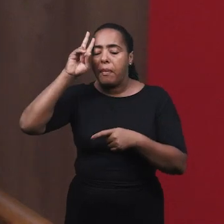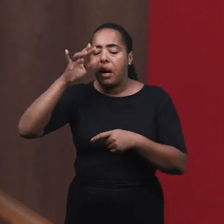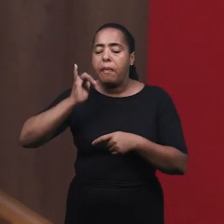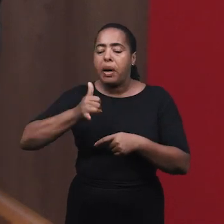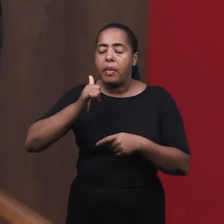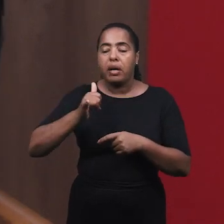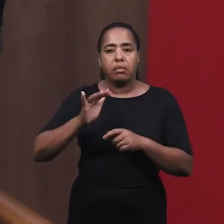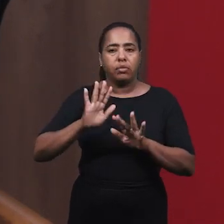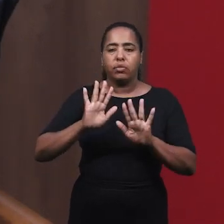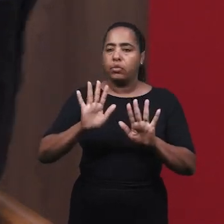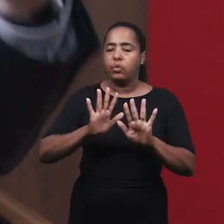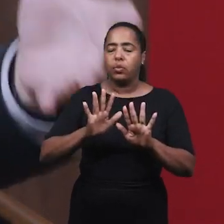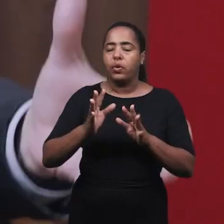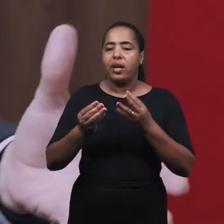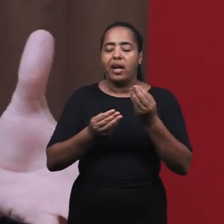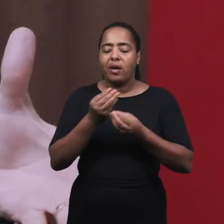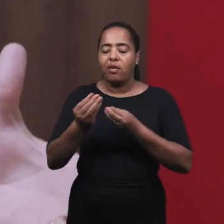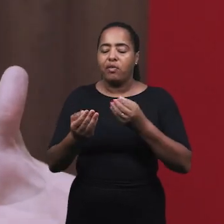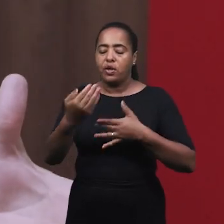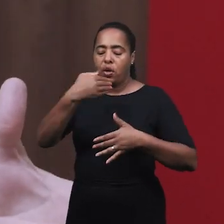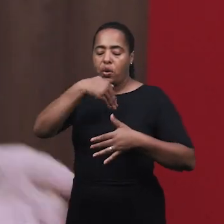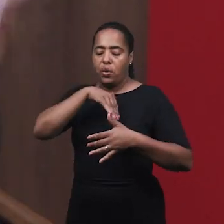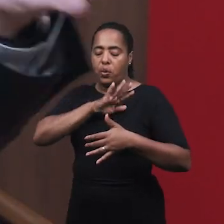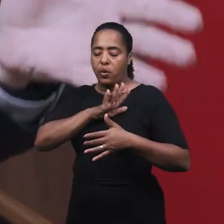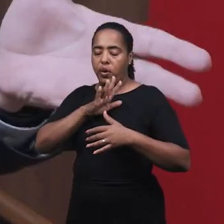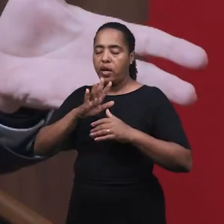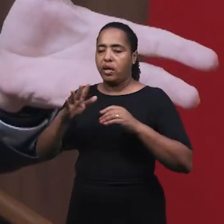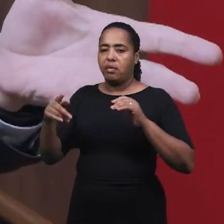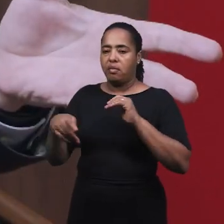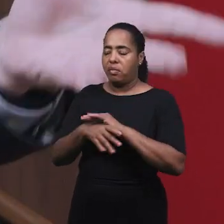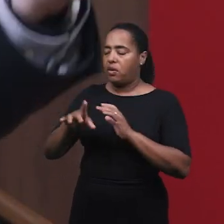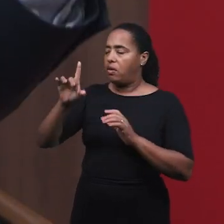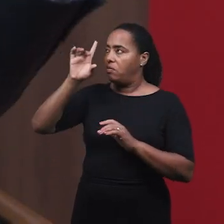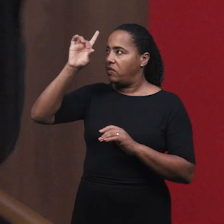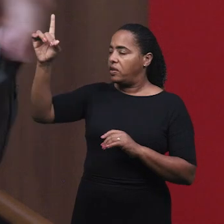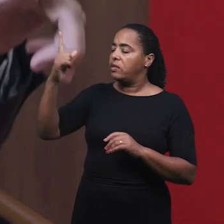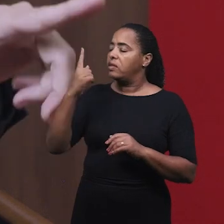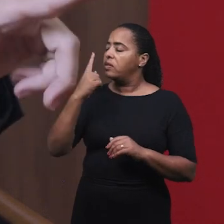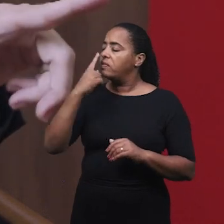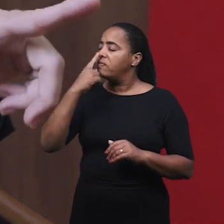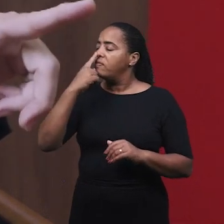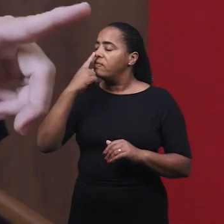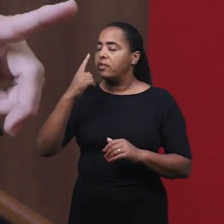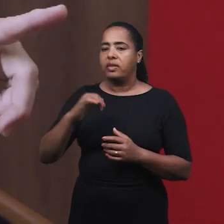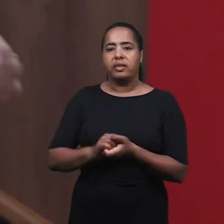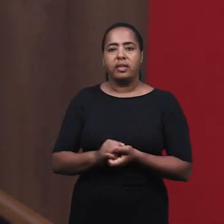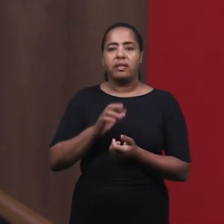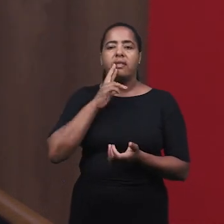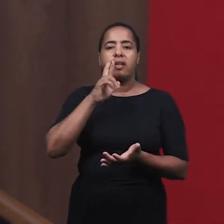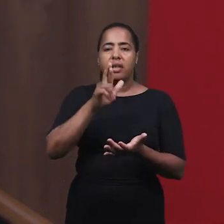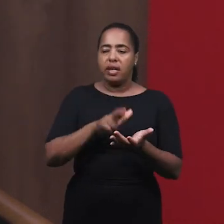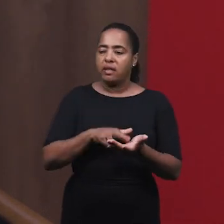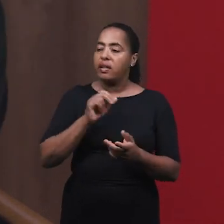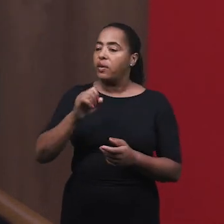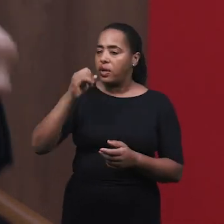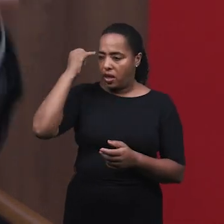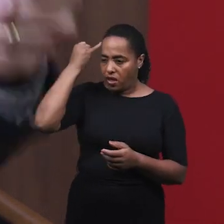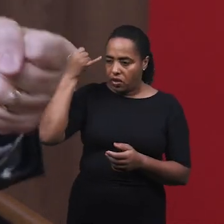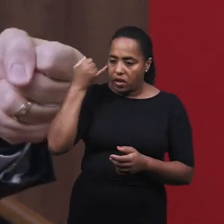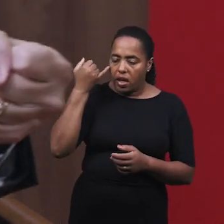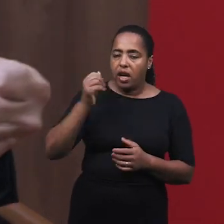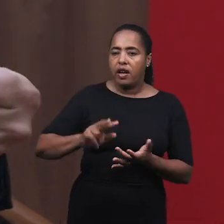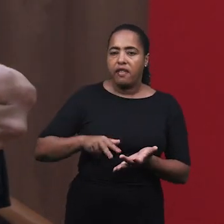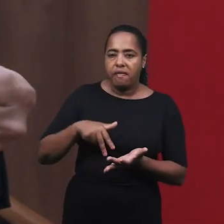histoires, non. Il entre comme c'était dans le cœur de Dieu, dans son intimité. Vous savez en quoi cela résulte,